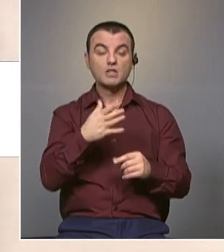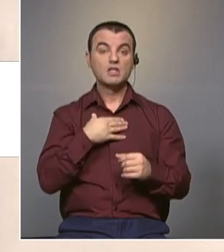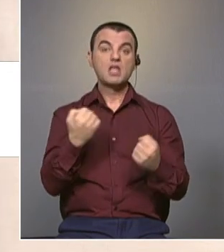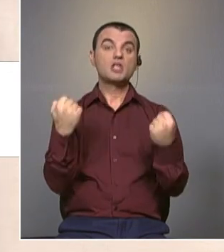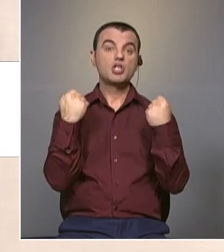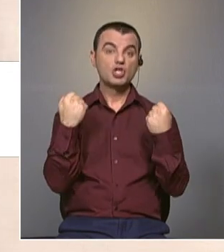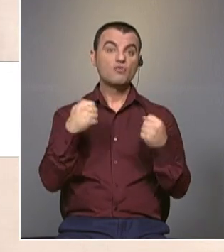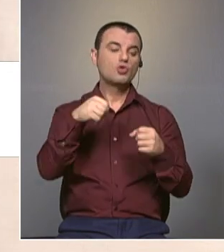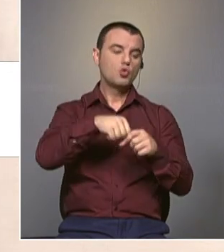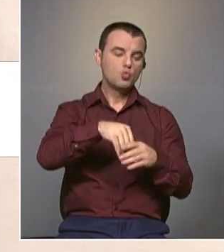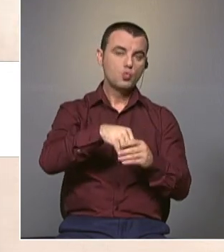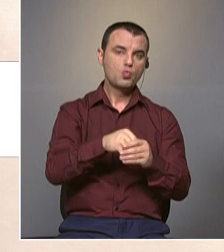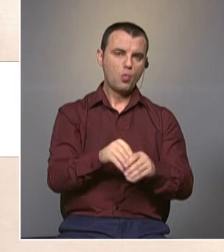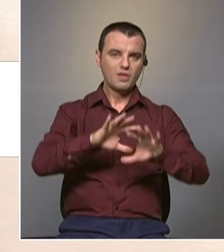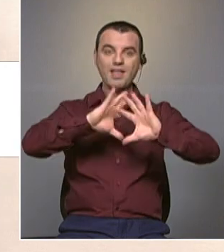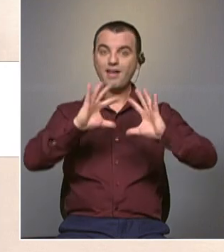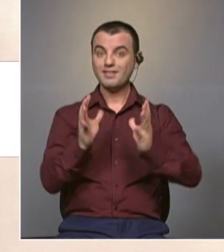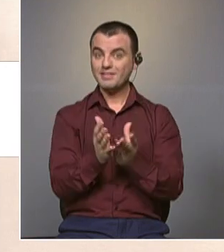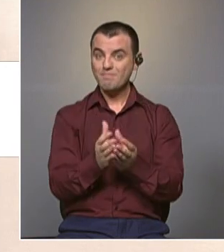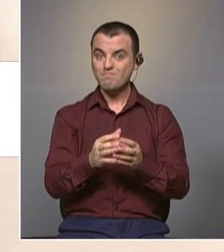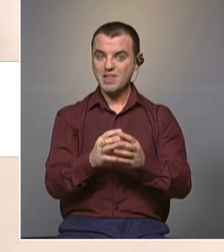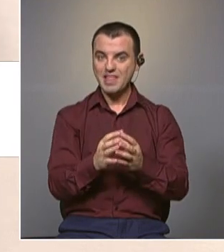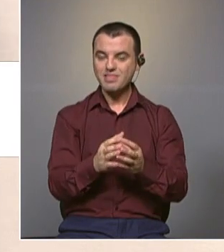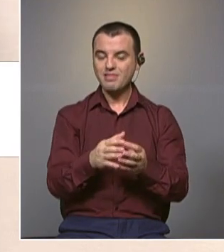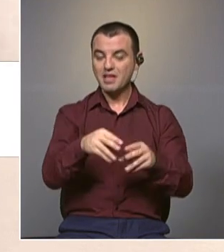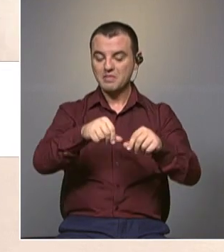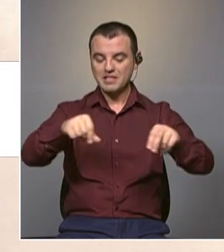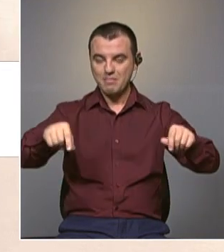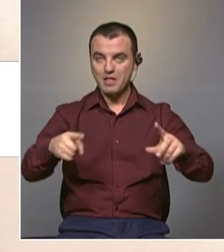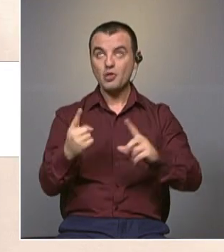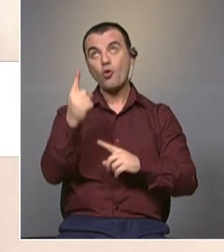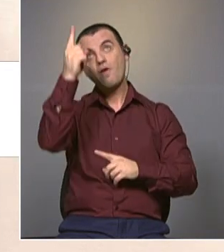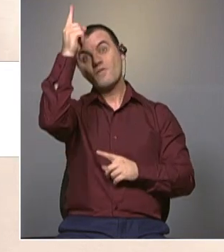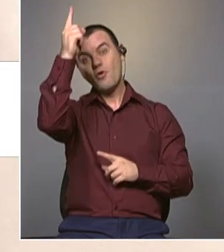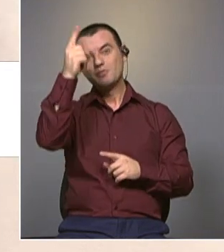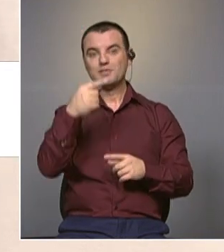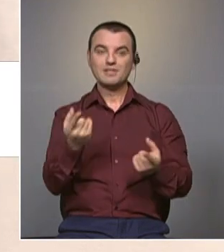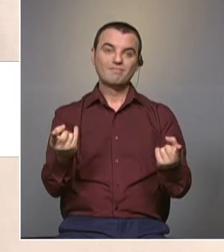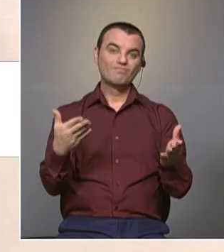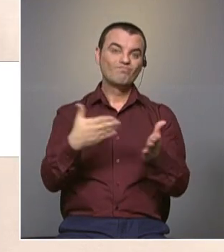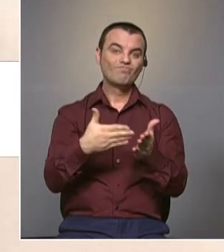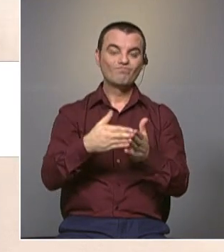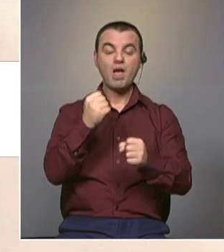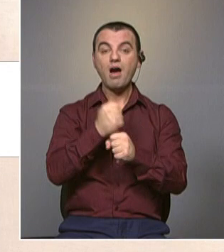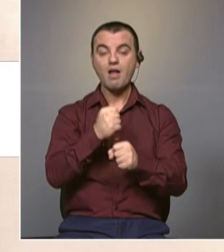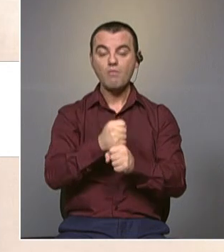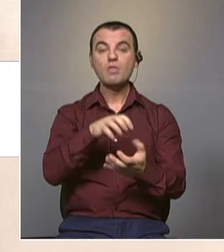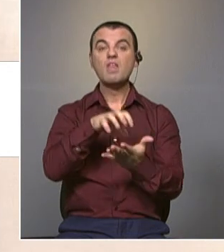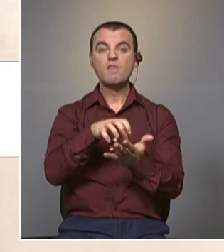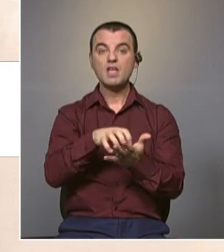но и за живота в космоса, тъй като работата в екип, сработването с